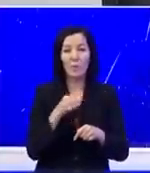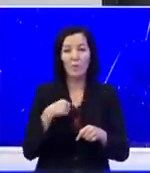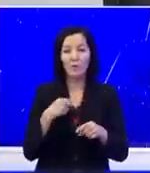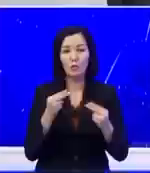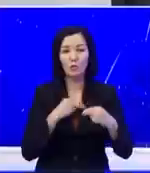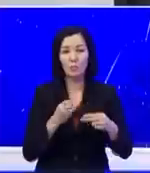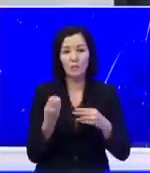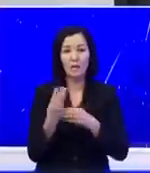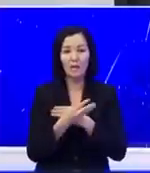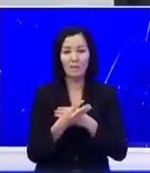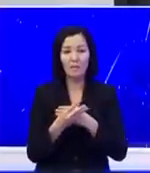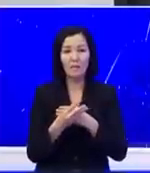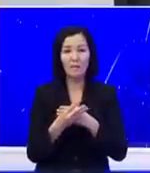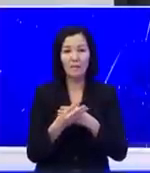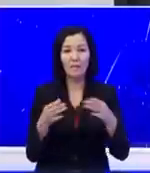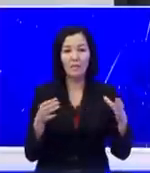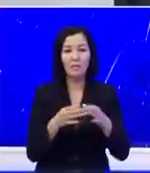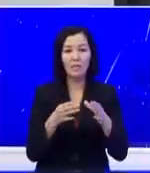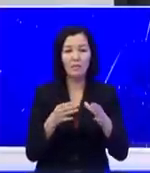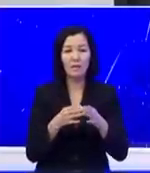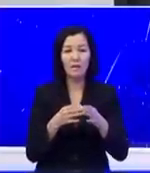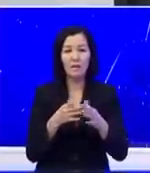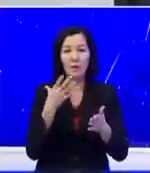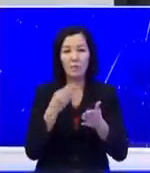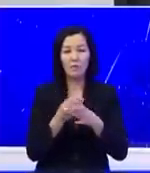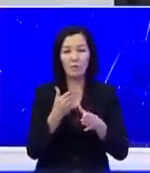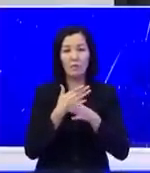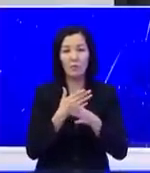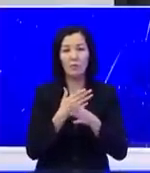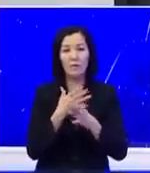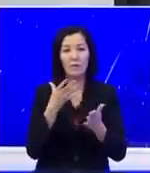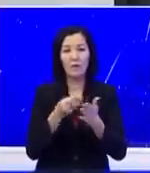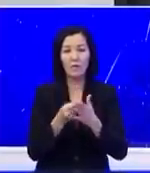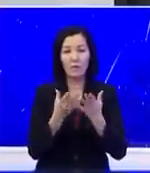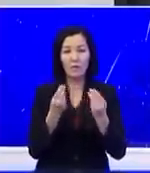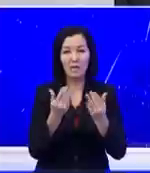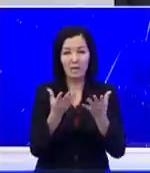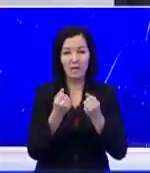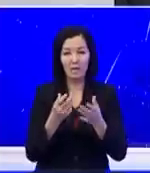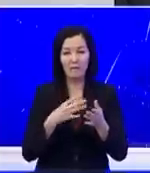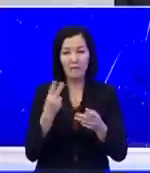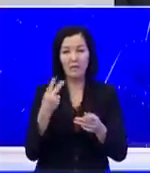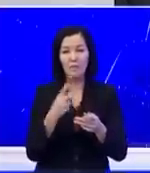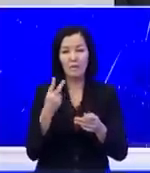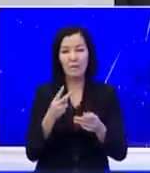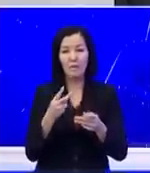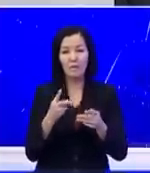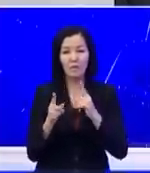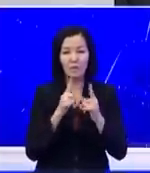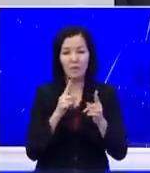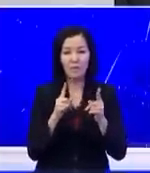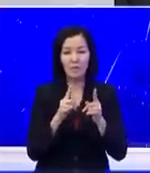қамтылған азаматтар штабқа жүгініп, өздерінің әлеуметтік төлемдерін алып атыр. Одан басқа 22 штаб отырысында